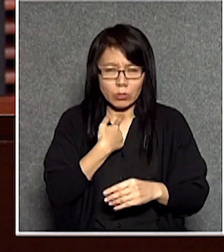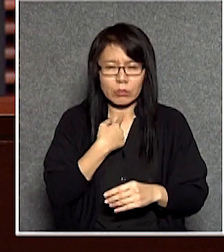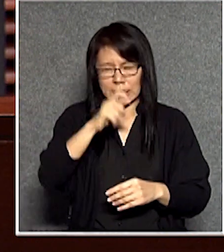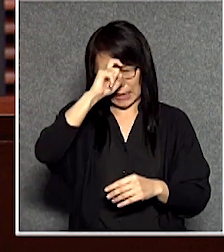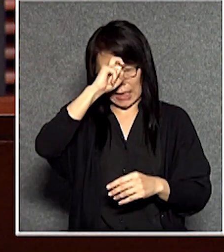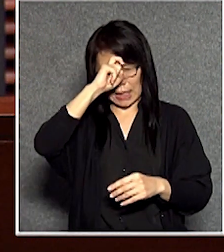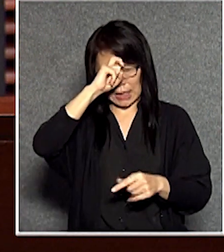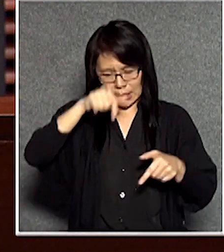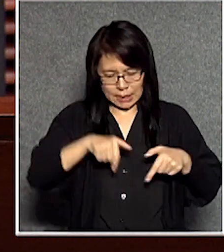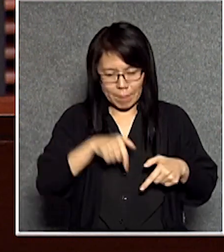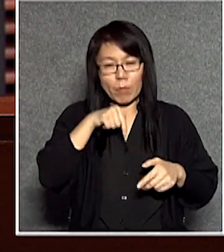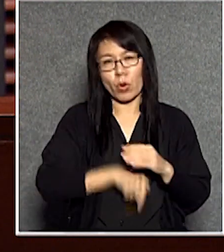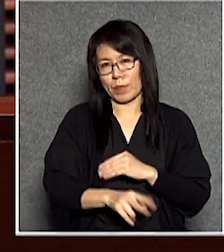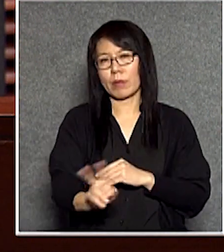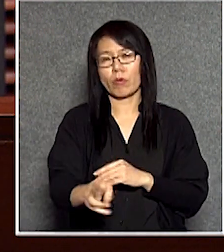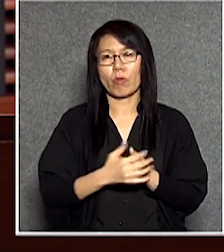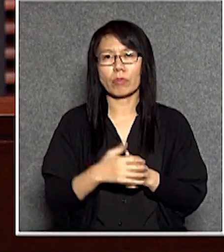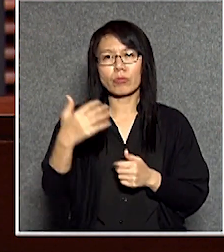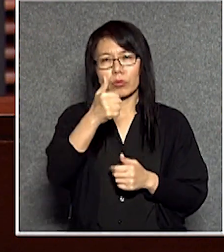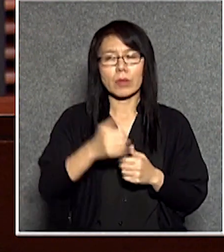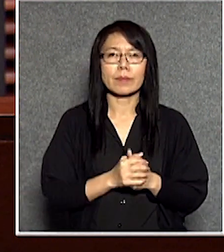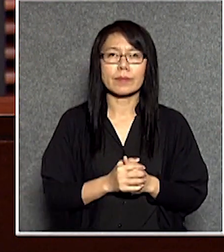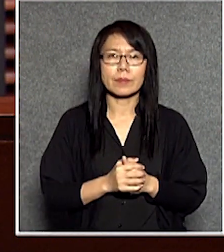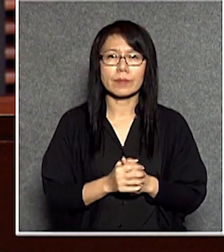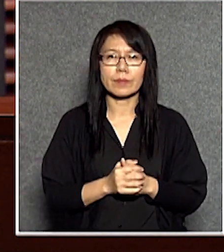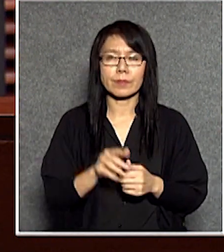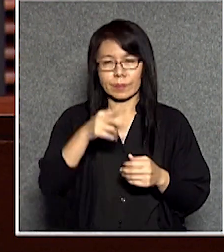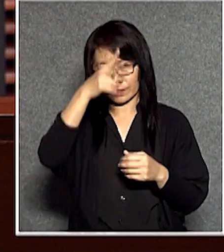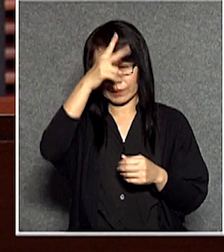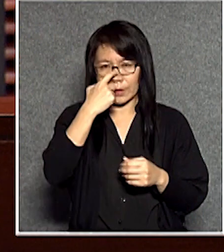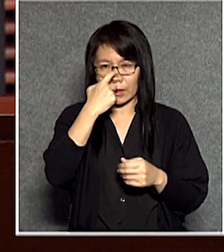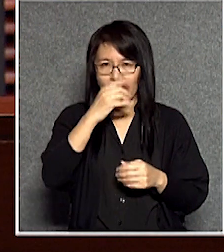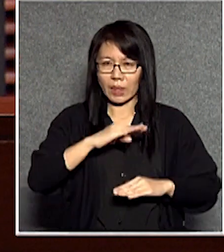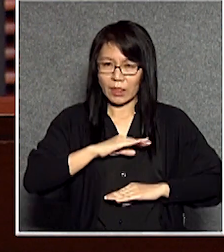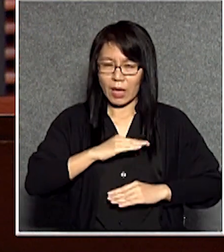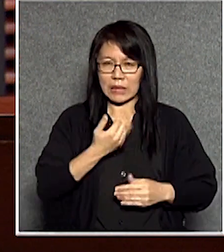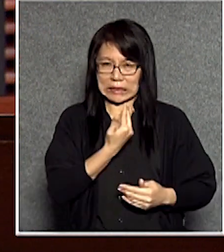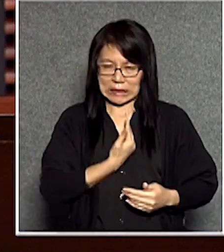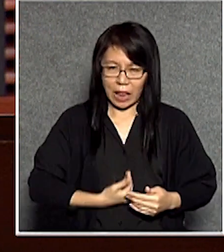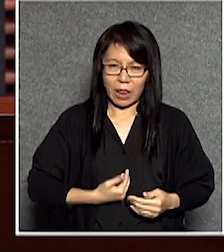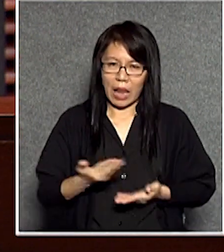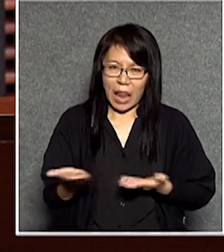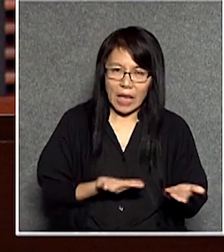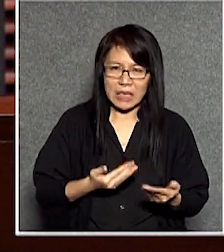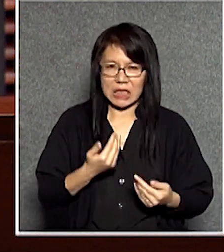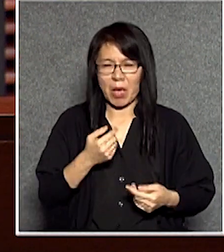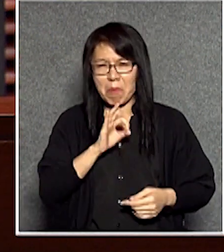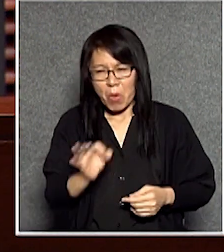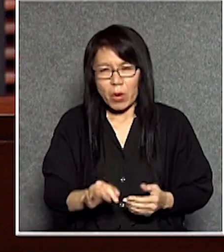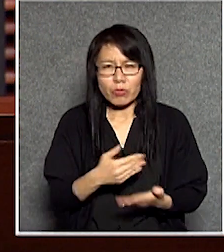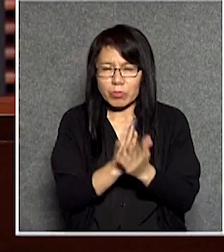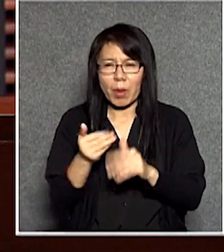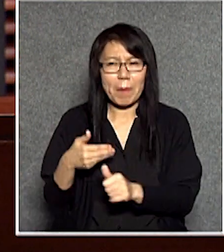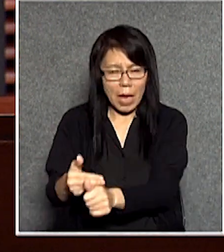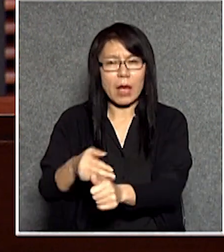心。主席，梁振英無德、無仁、無禮、無義，彈劾他就